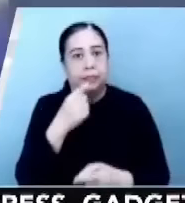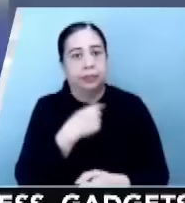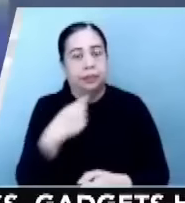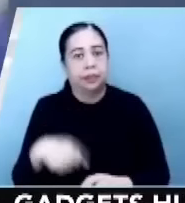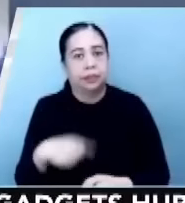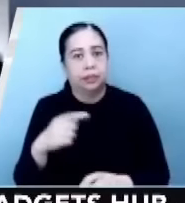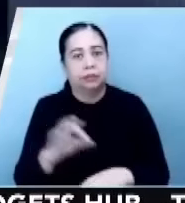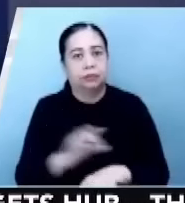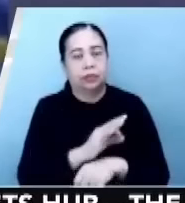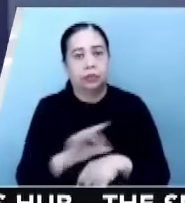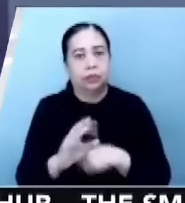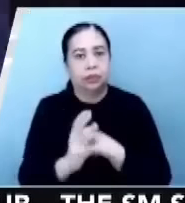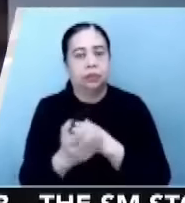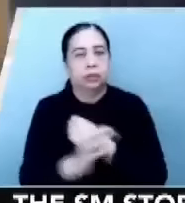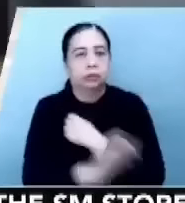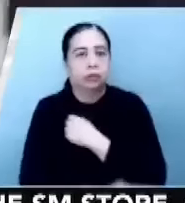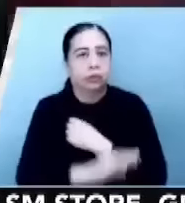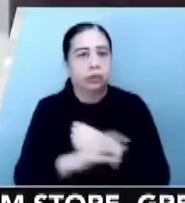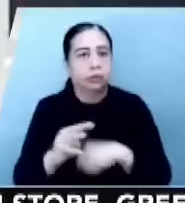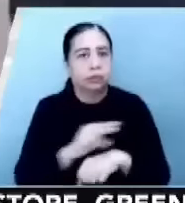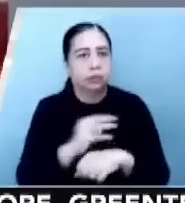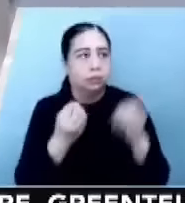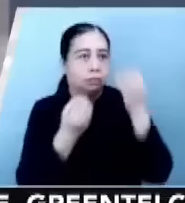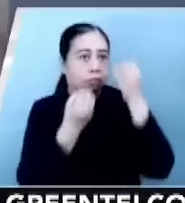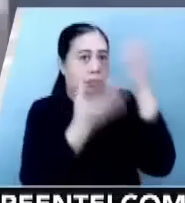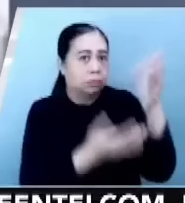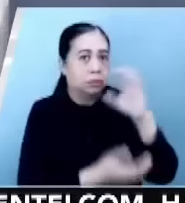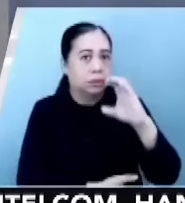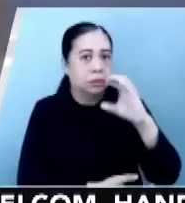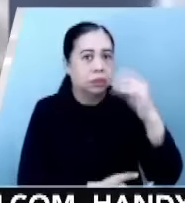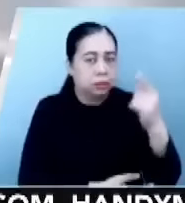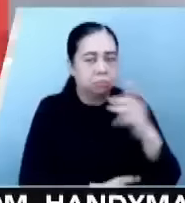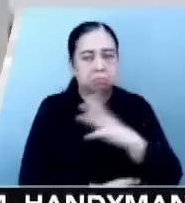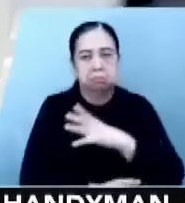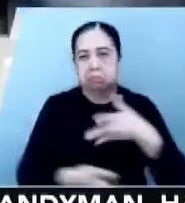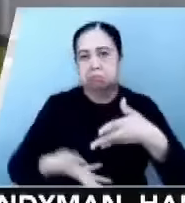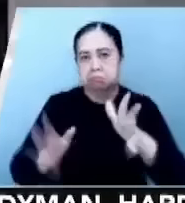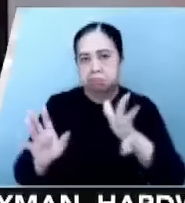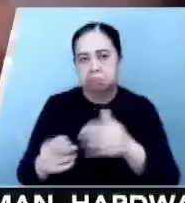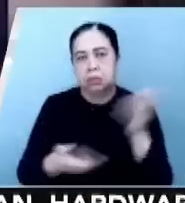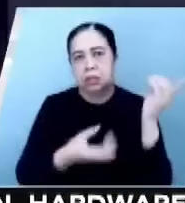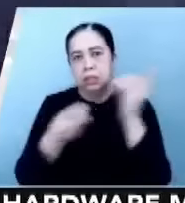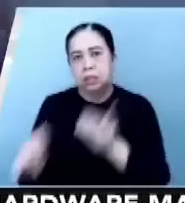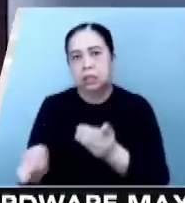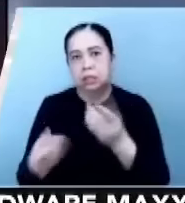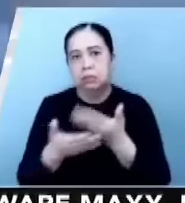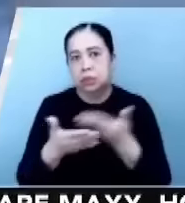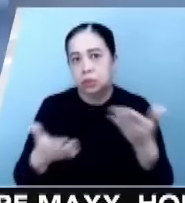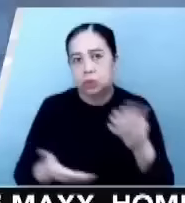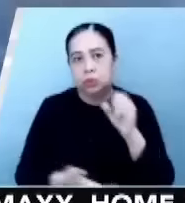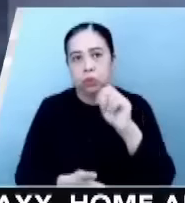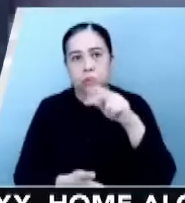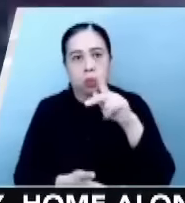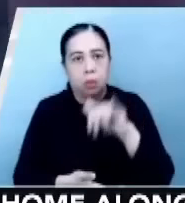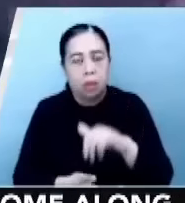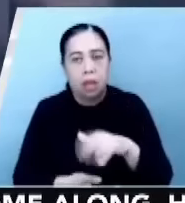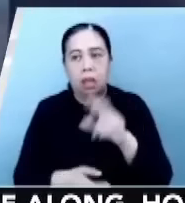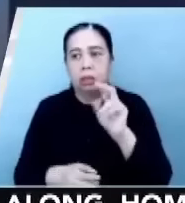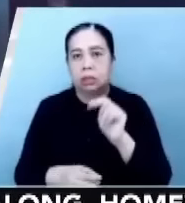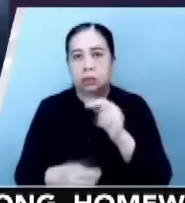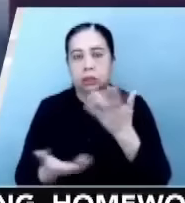na kung mag-aabiso muna ang Pilipinas sa China, papayag daw silang mag-deliver ng supply at mag-evacuate ng mga tauhan mula